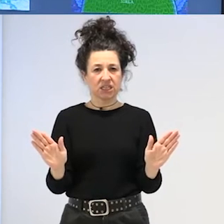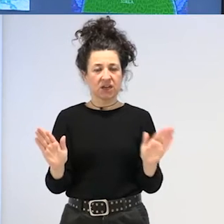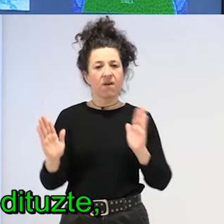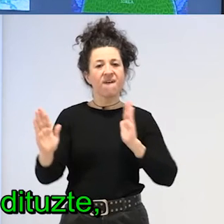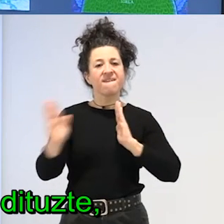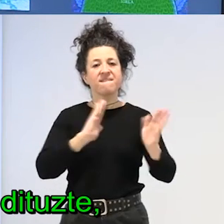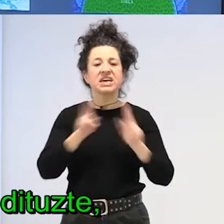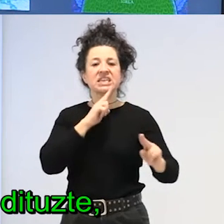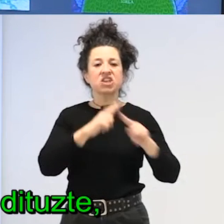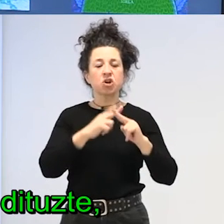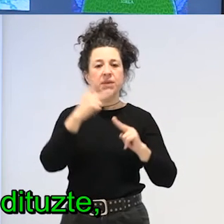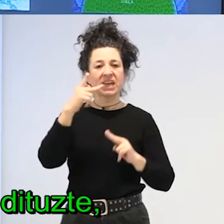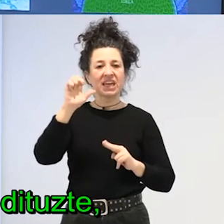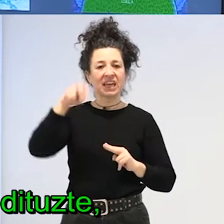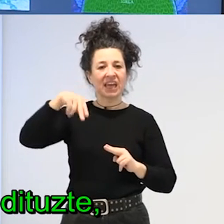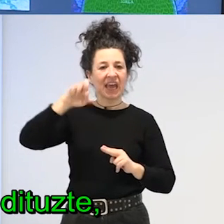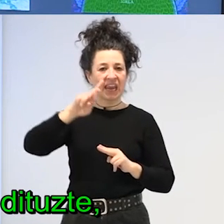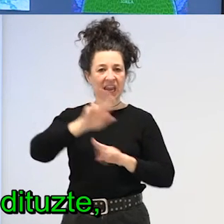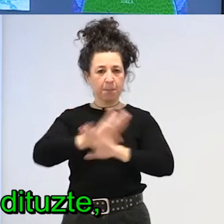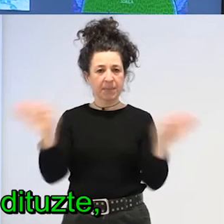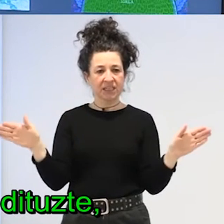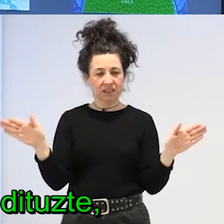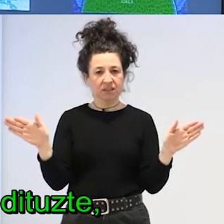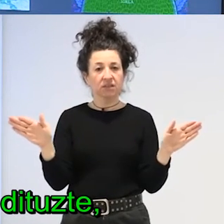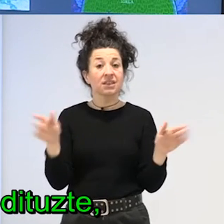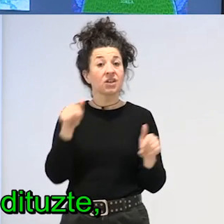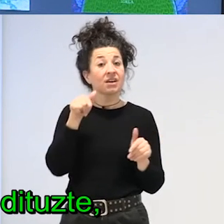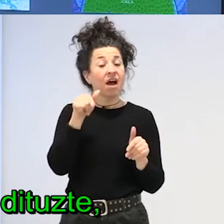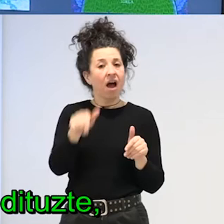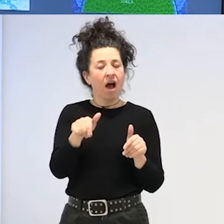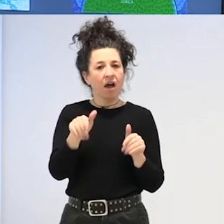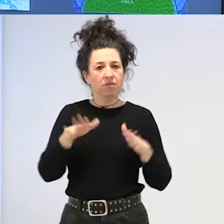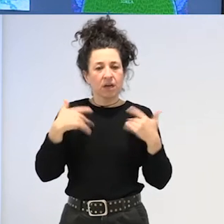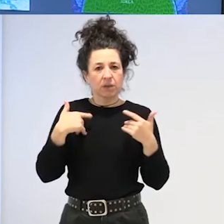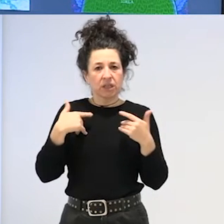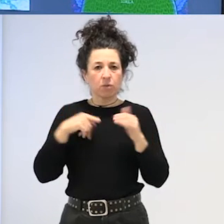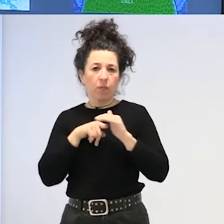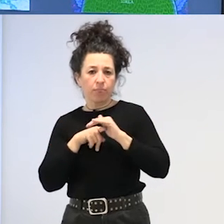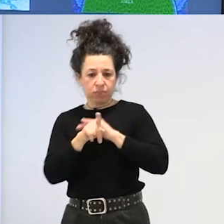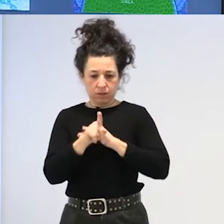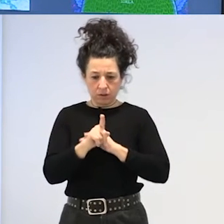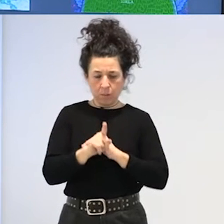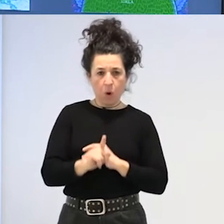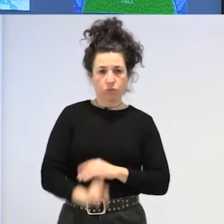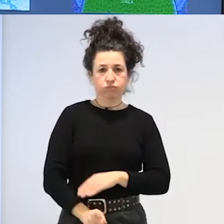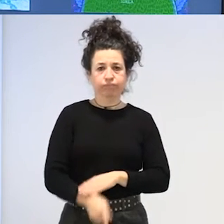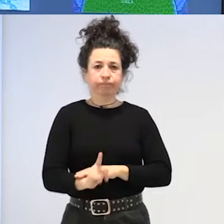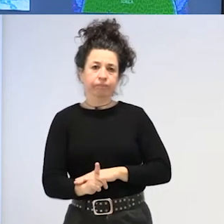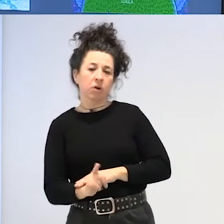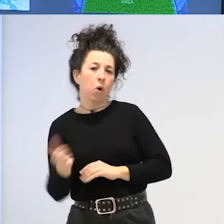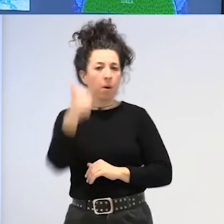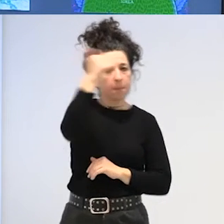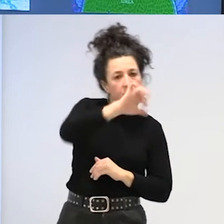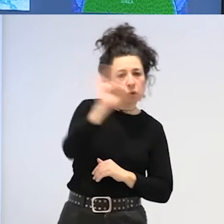fasean. Fase horretan, beraien sexu ezaugarriak garatzen dituzte, ba, maskulino